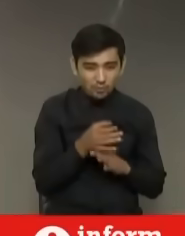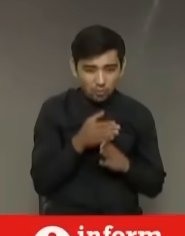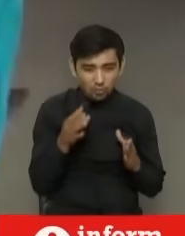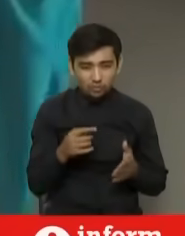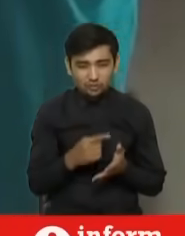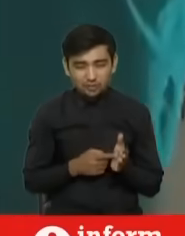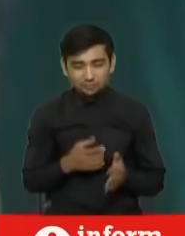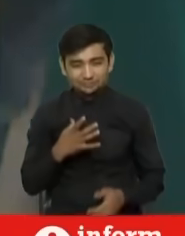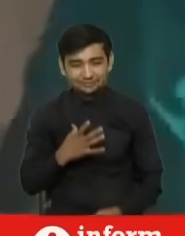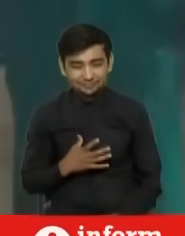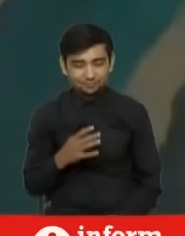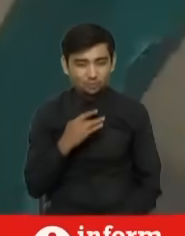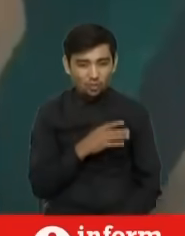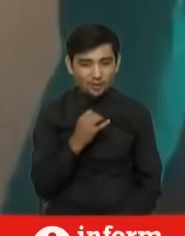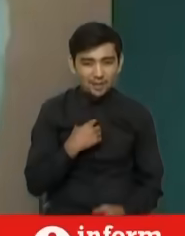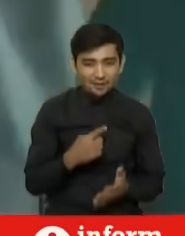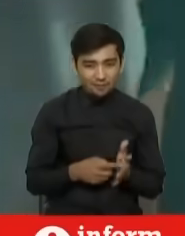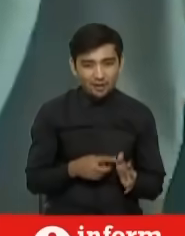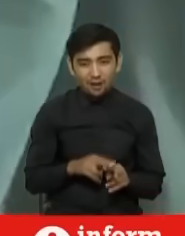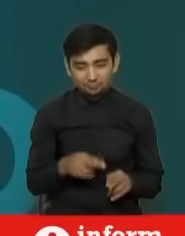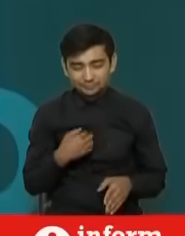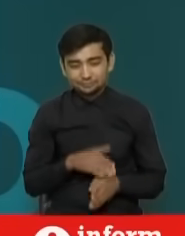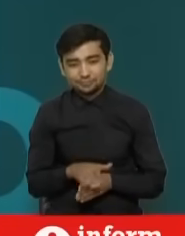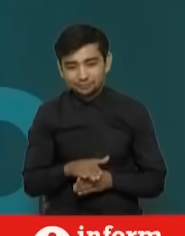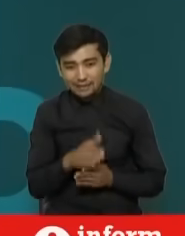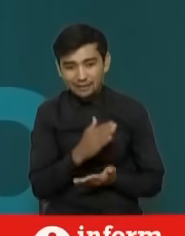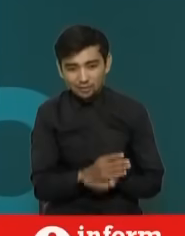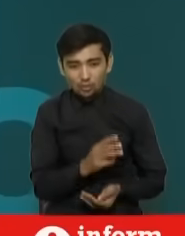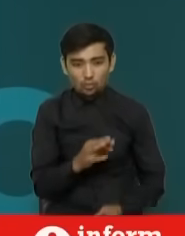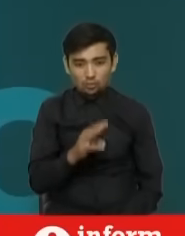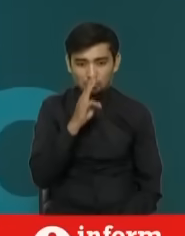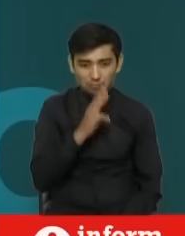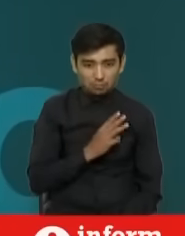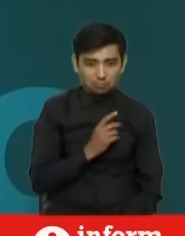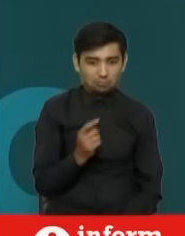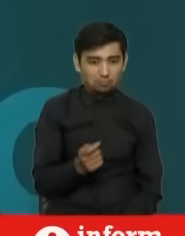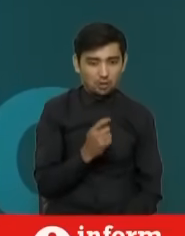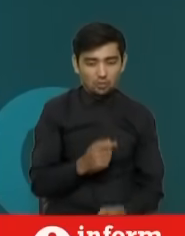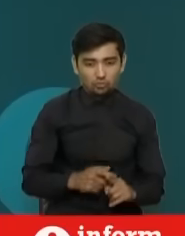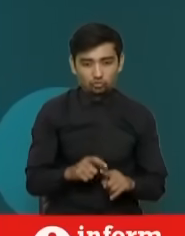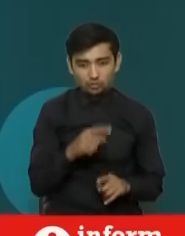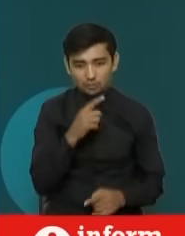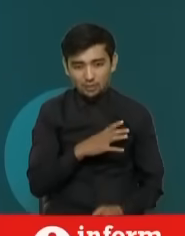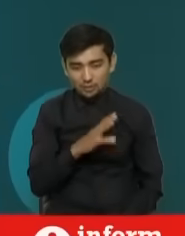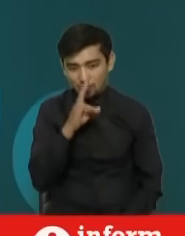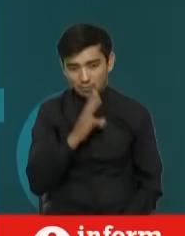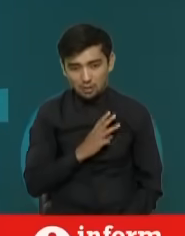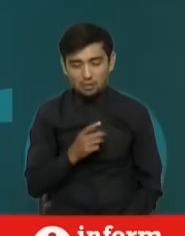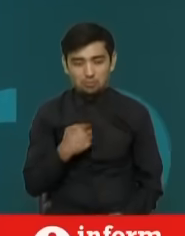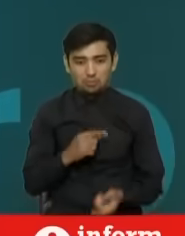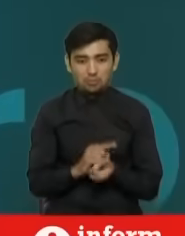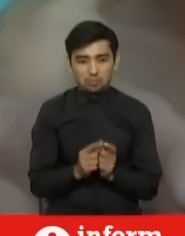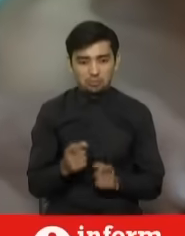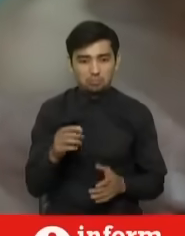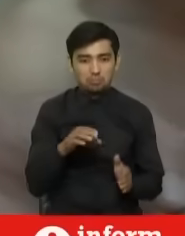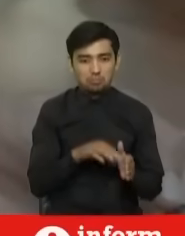талап етеді. Бұл талаптың үдесінен шығуындай шығамыз, бірақ есіл еңбегіміздің өтеуі тиын тебен. Жұрттың жалақысы өссе, біздікі азайып барады дейді